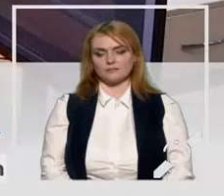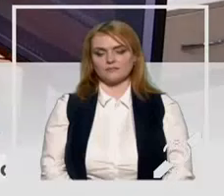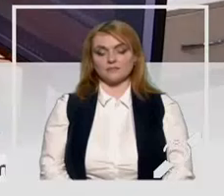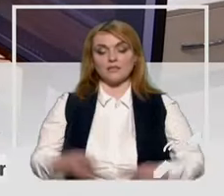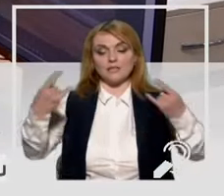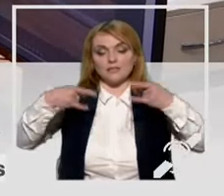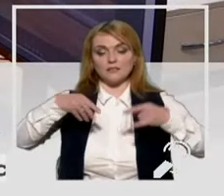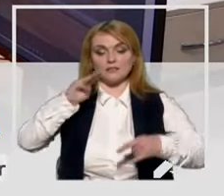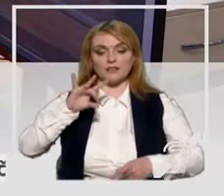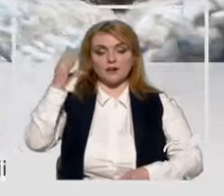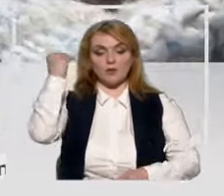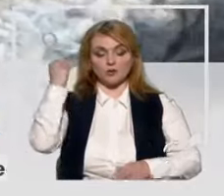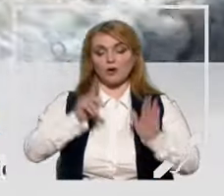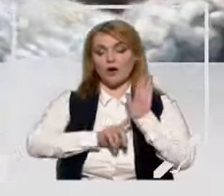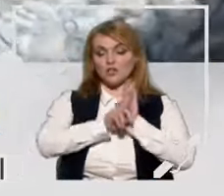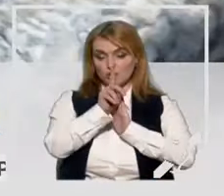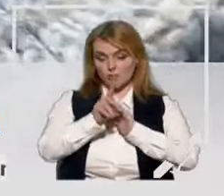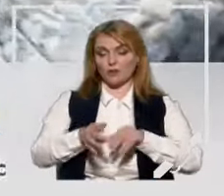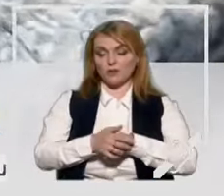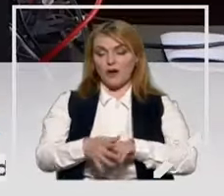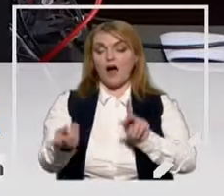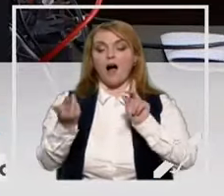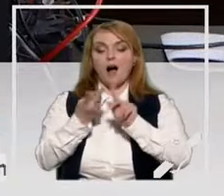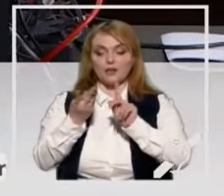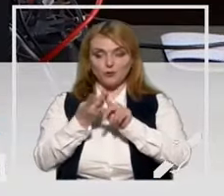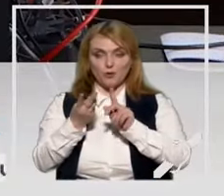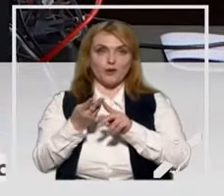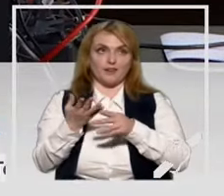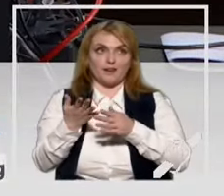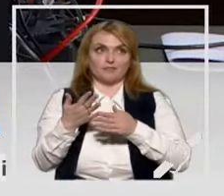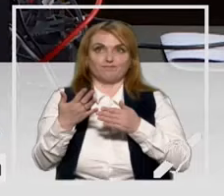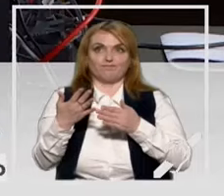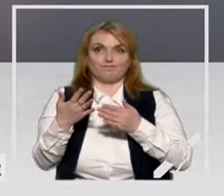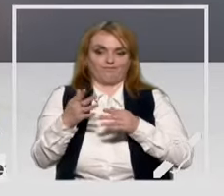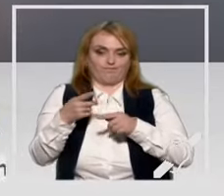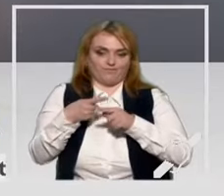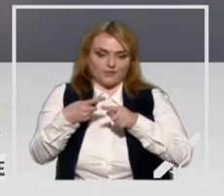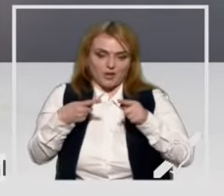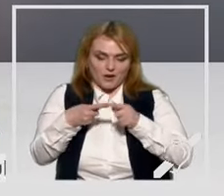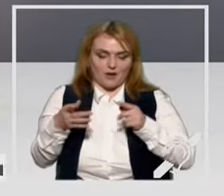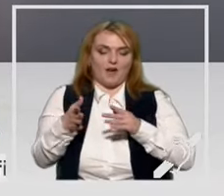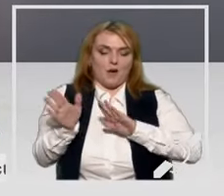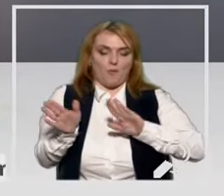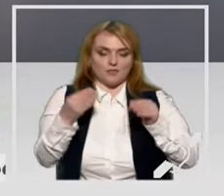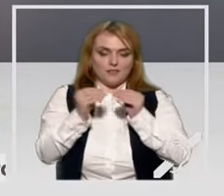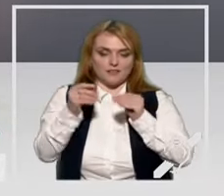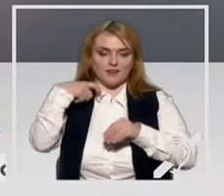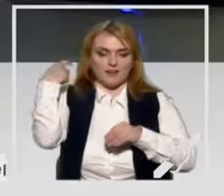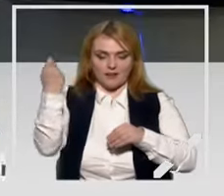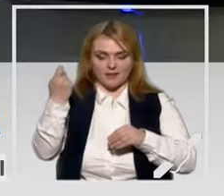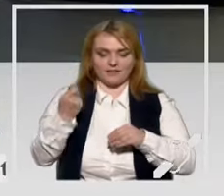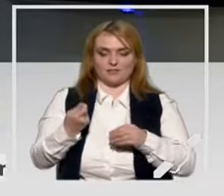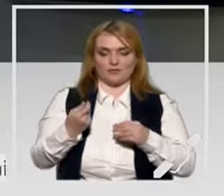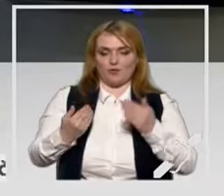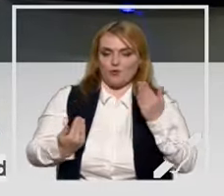TVR Moldova și-a început al doilea deceniu de activitate într-un sediu nou la standarde moderne și cu planuri ambițioase. Ne